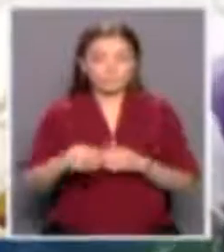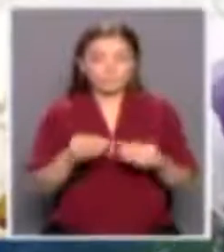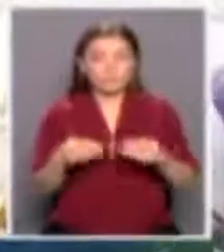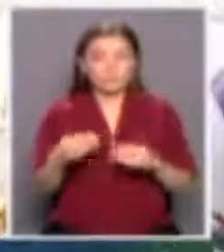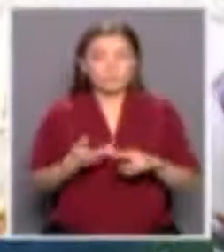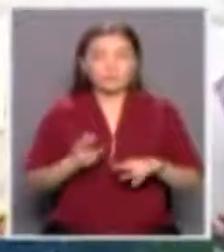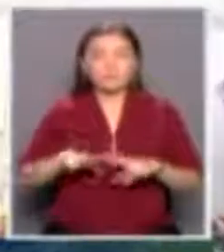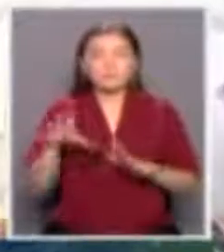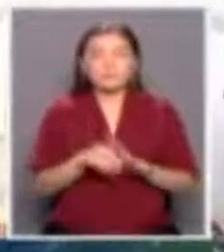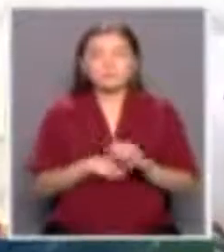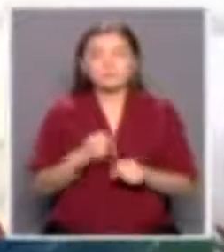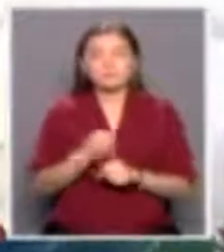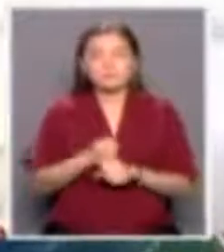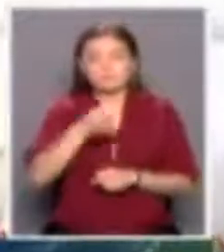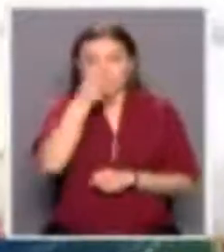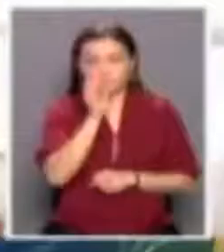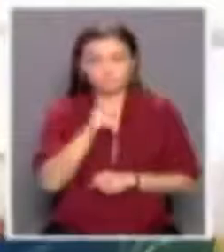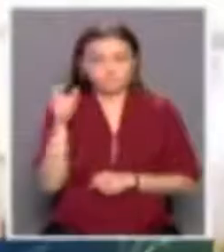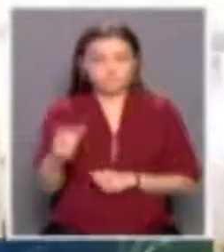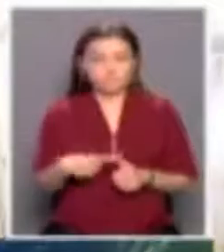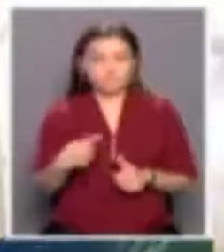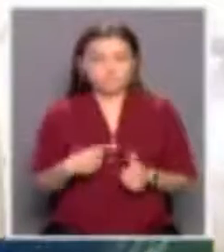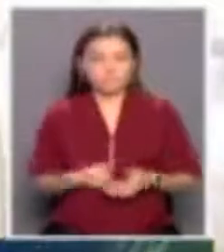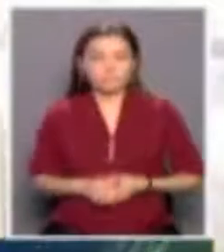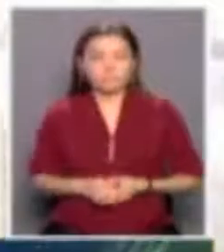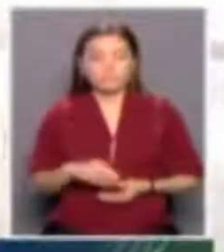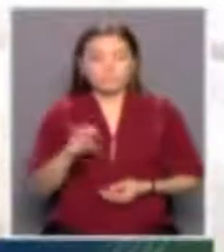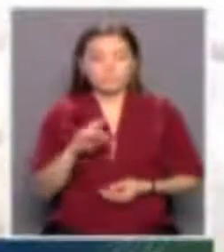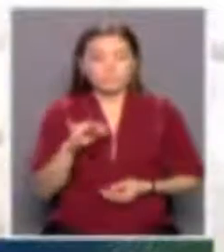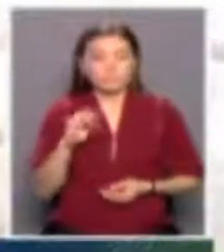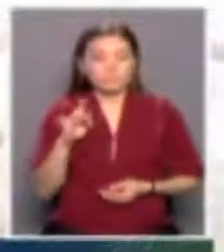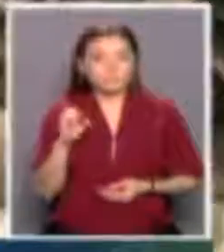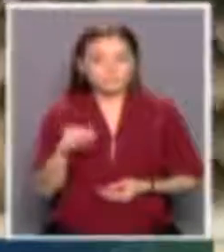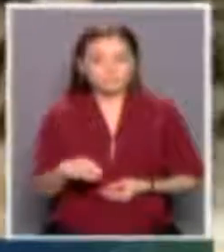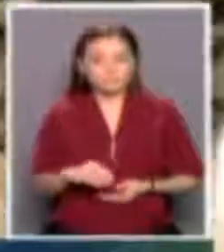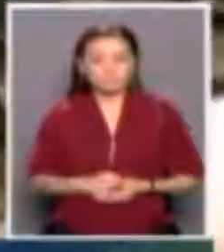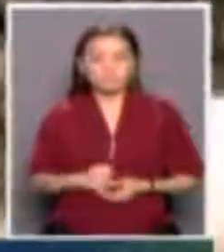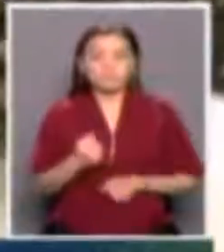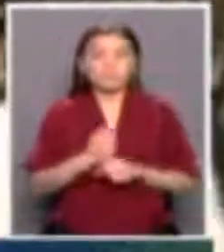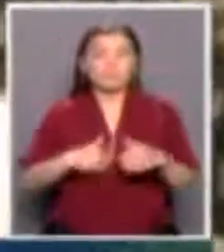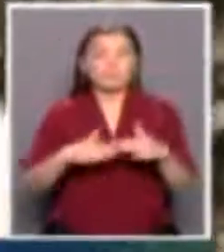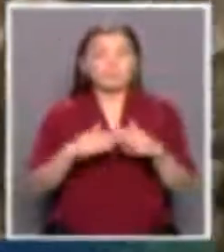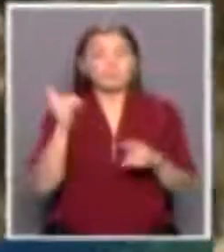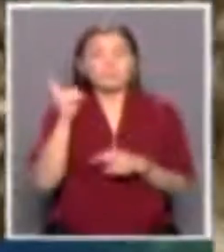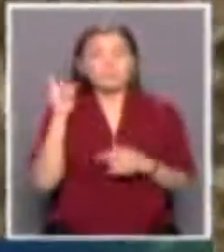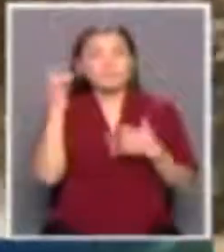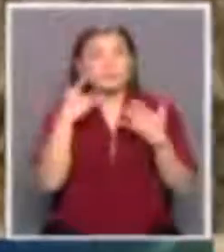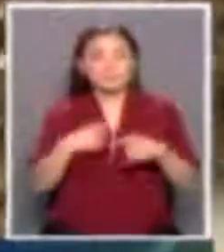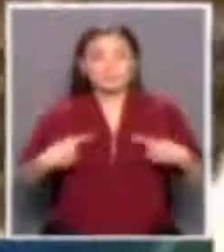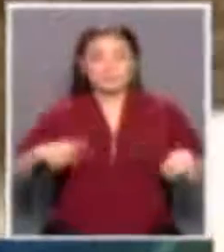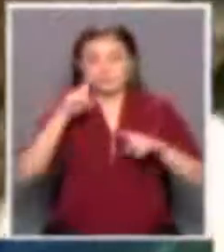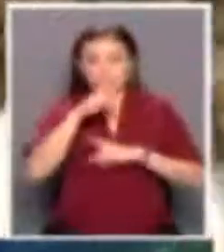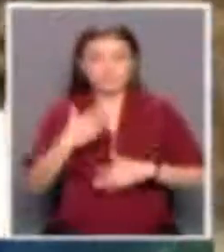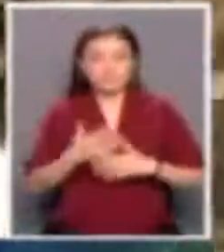Я мұны дайындаған шеберіміздің есімі Меруерт Ақдәулетова. Шебердің үйі ертегі әлемінде